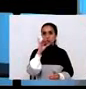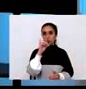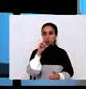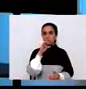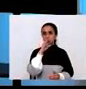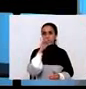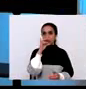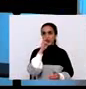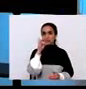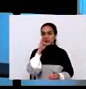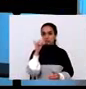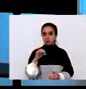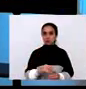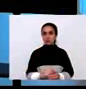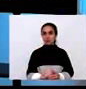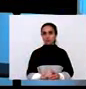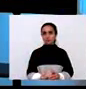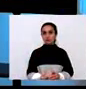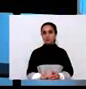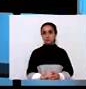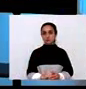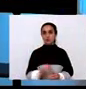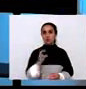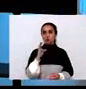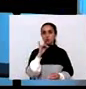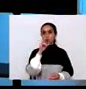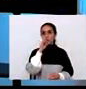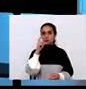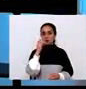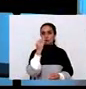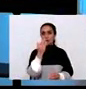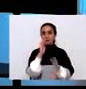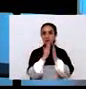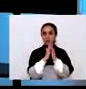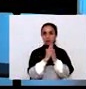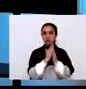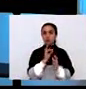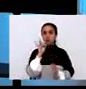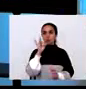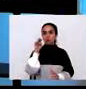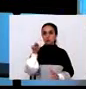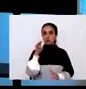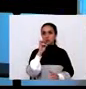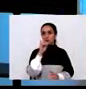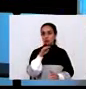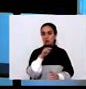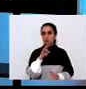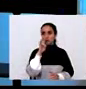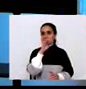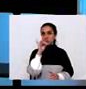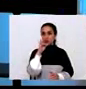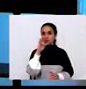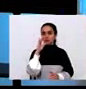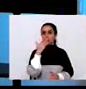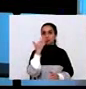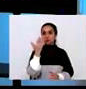«ни». Запятые уже стоят. Нужных вам книг, родительный падеж, нет. Ни в